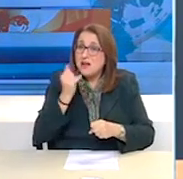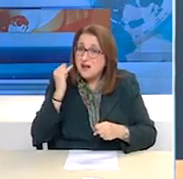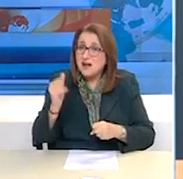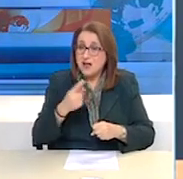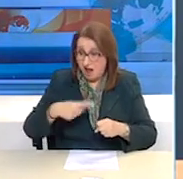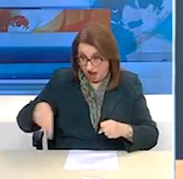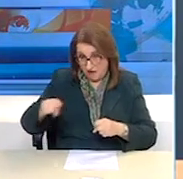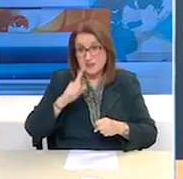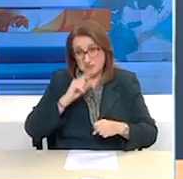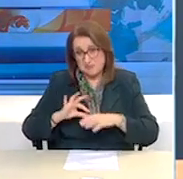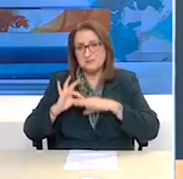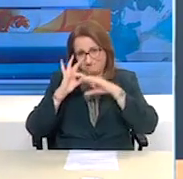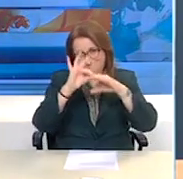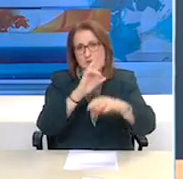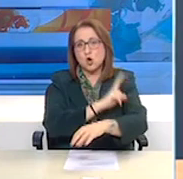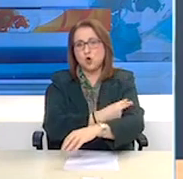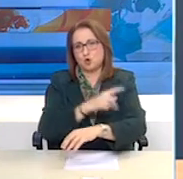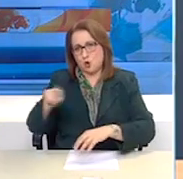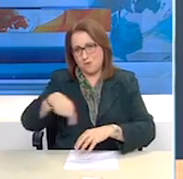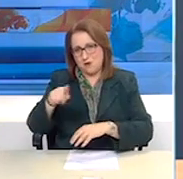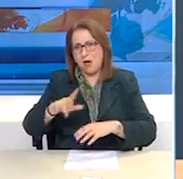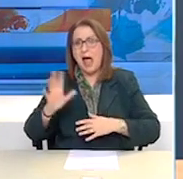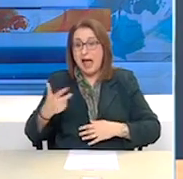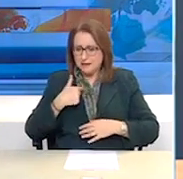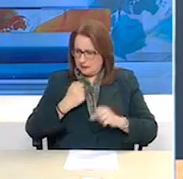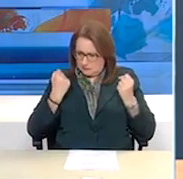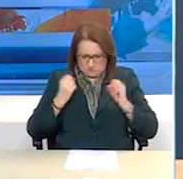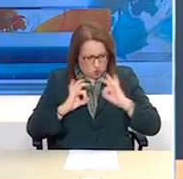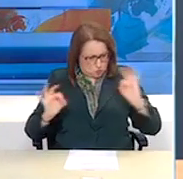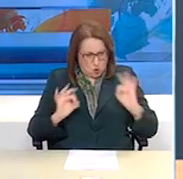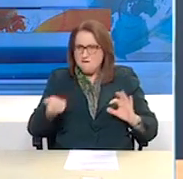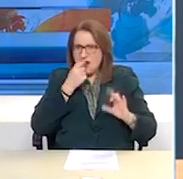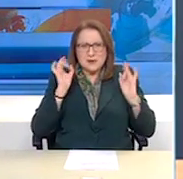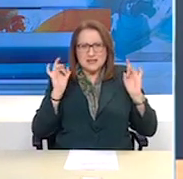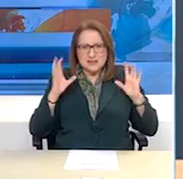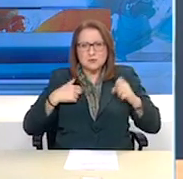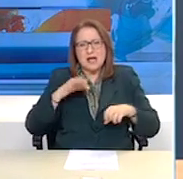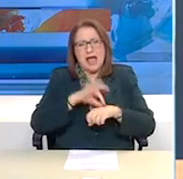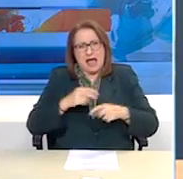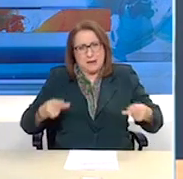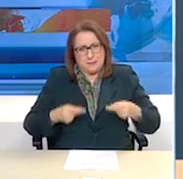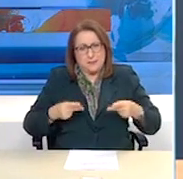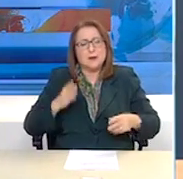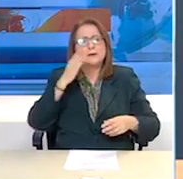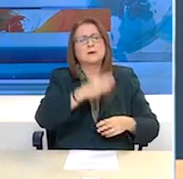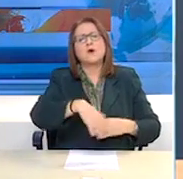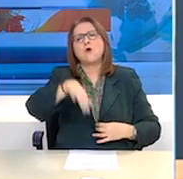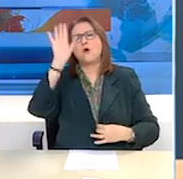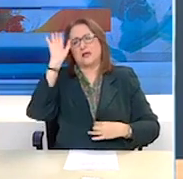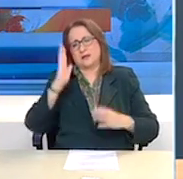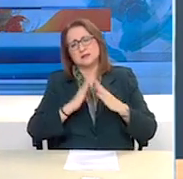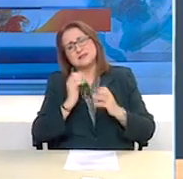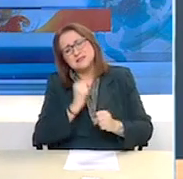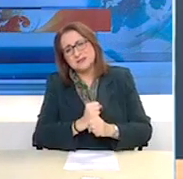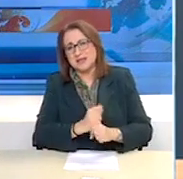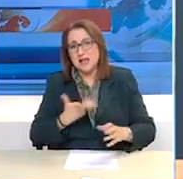στα νοσοκομεία. Η ήπια νόσος δεν υπάρχει ανάγκη να τρέξει στο νοσοκομείο, υπάρχει κίνδυνος να εκθέσει και να εκτεθεί. Θεωρώ